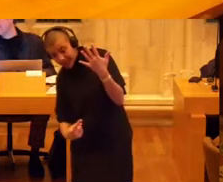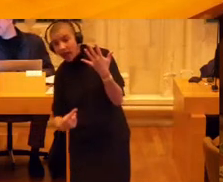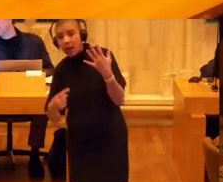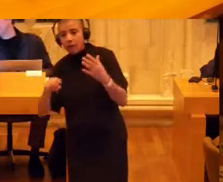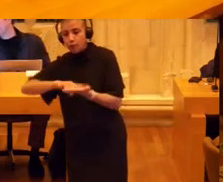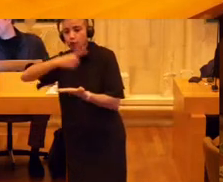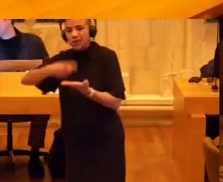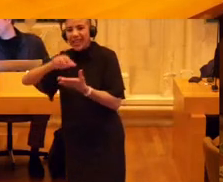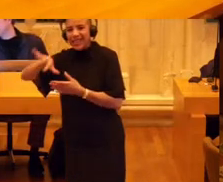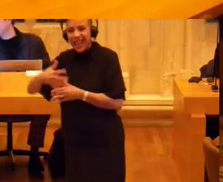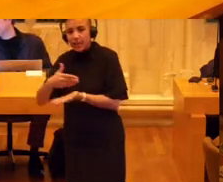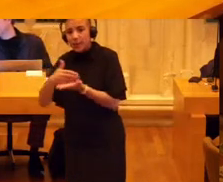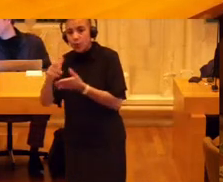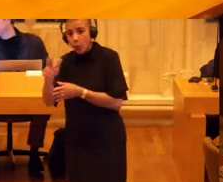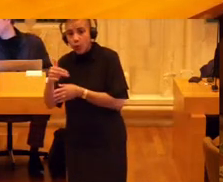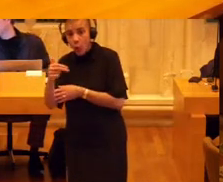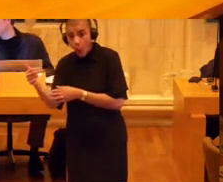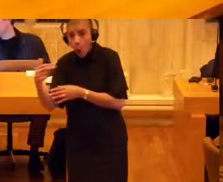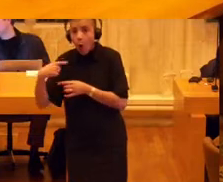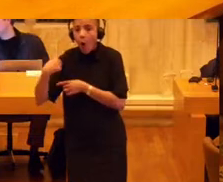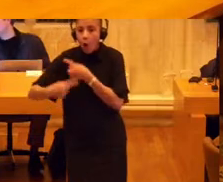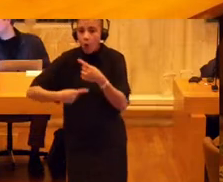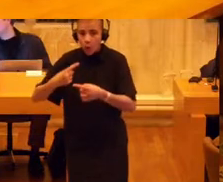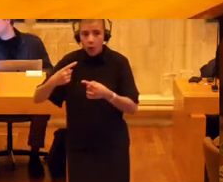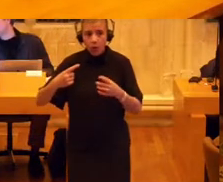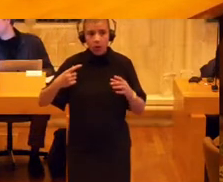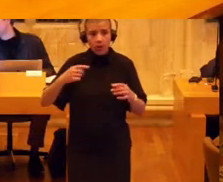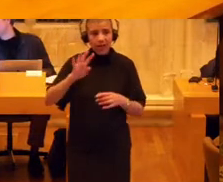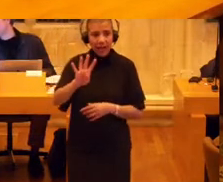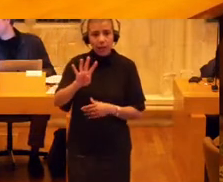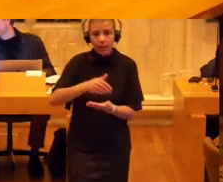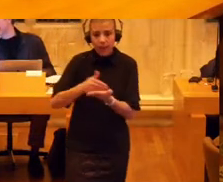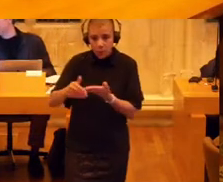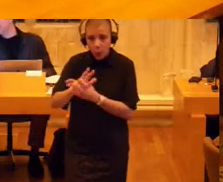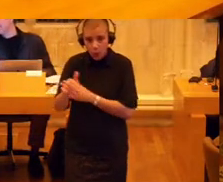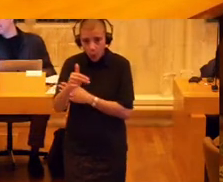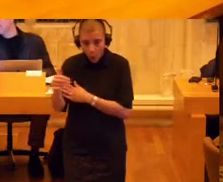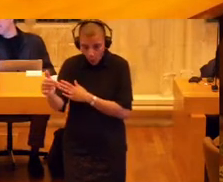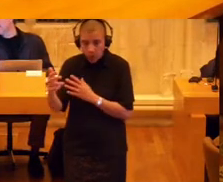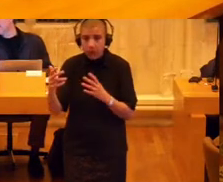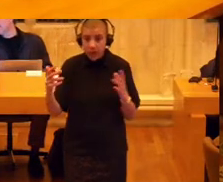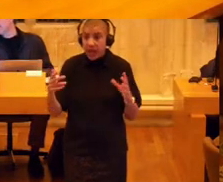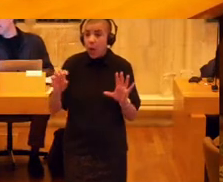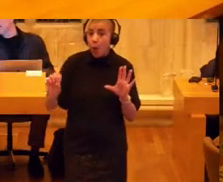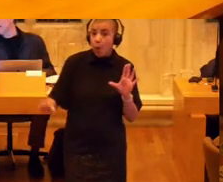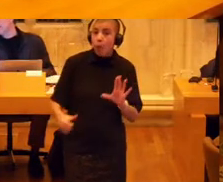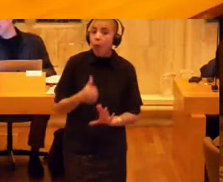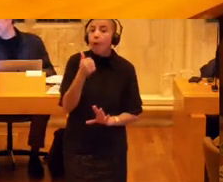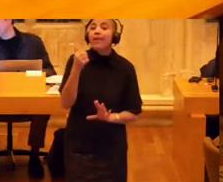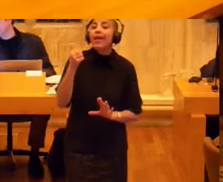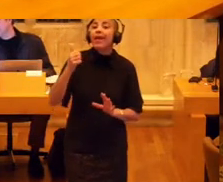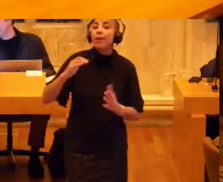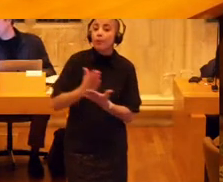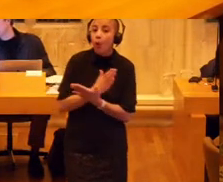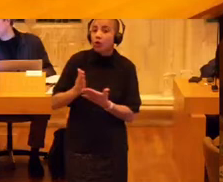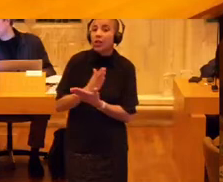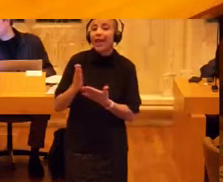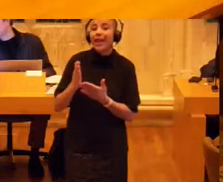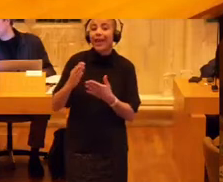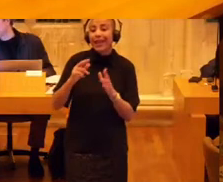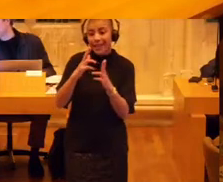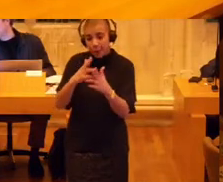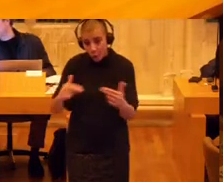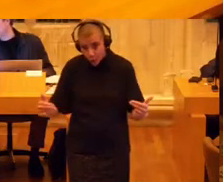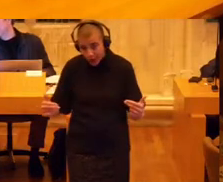sortir sur l'ensemble des territoires cannais. Le premier ayant été inauguré samedi dernier, c'est le retour de la statue de